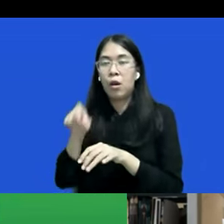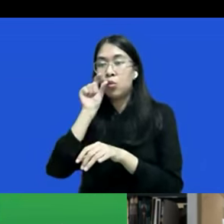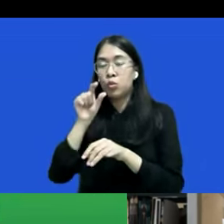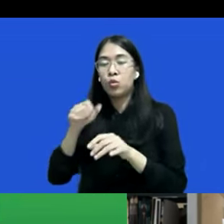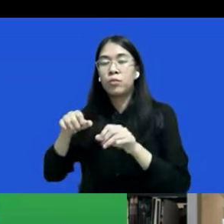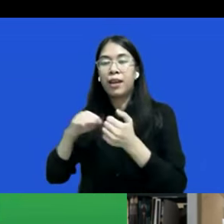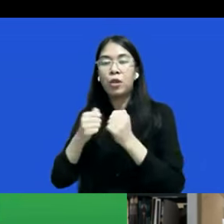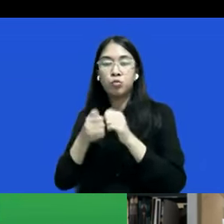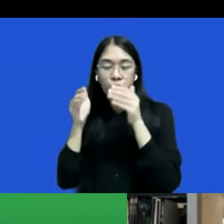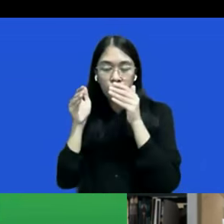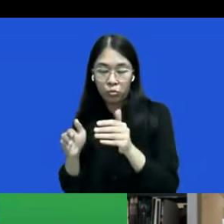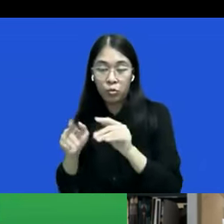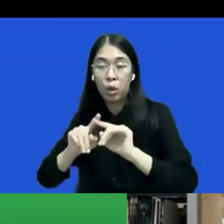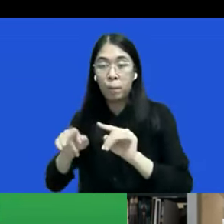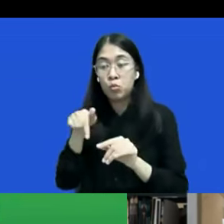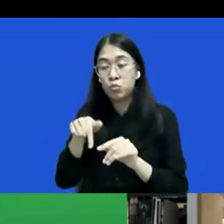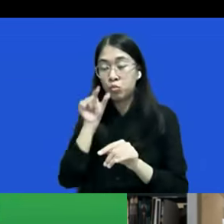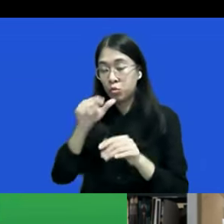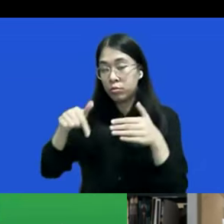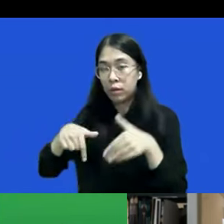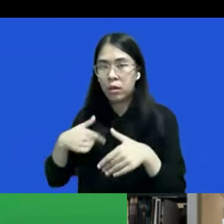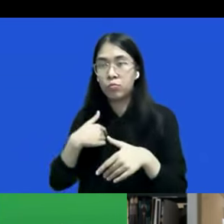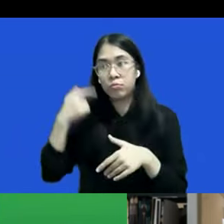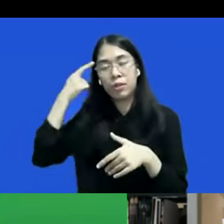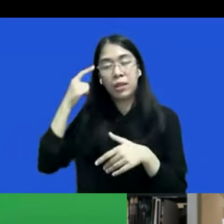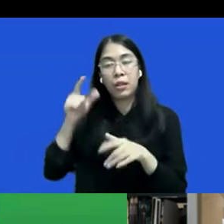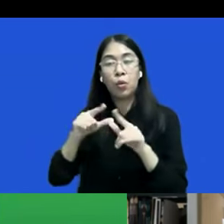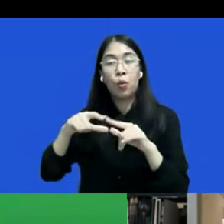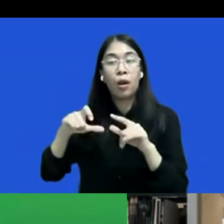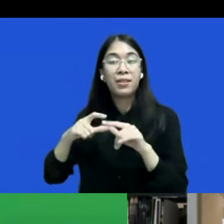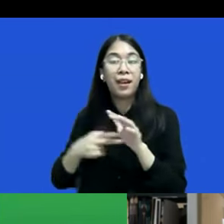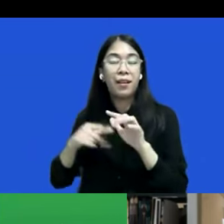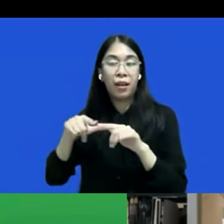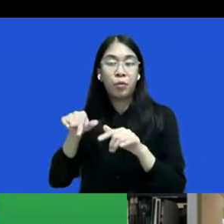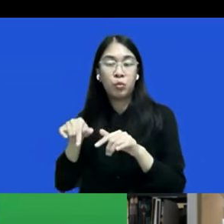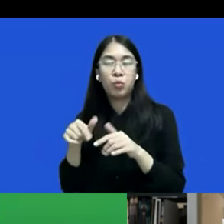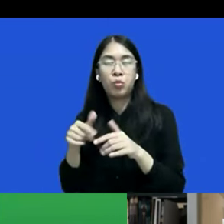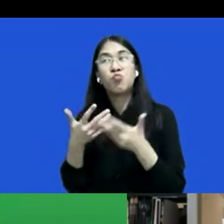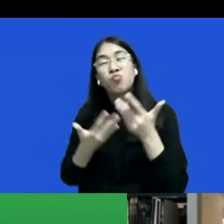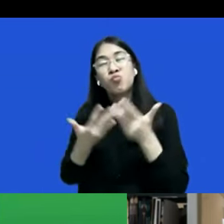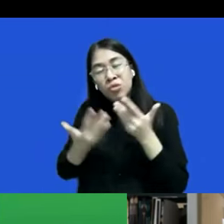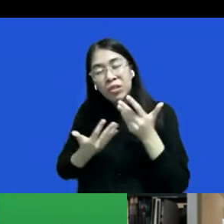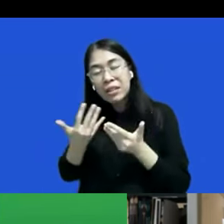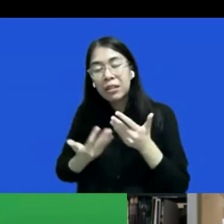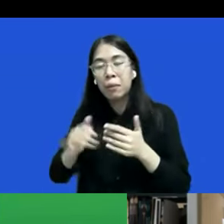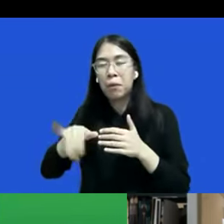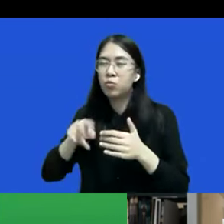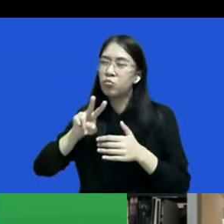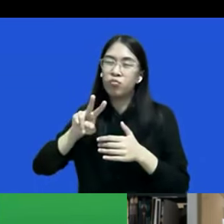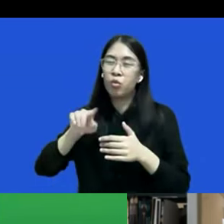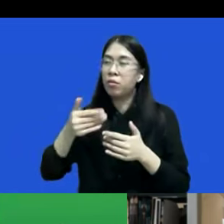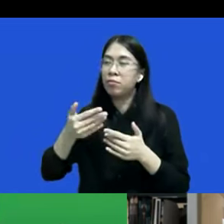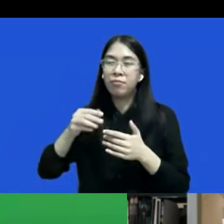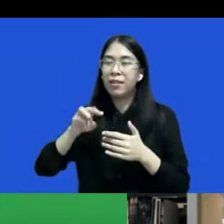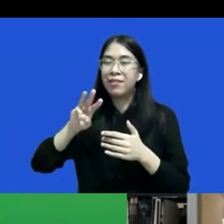tertentu. Dan tapi kalau untuk sekarang, menurut saya karena wacana private prosecution itu mungkin masih 2-3 dekade yang